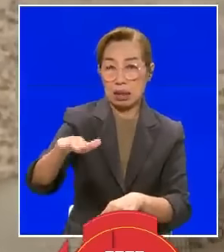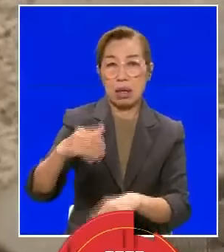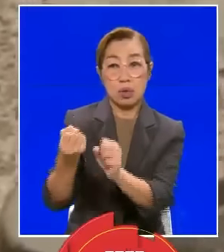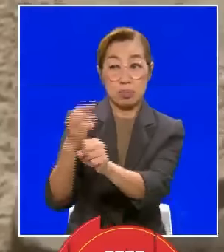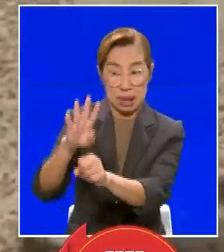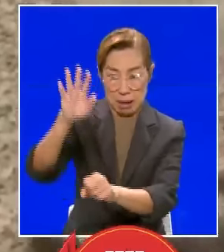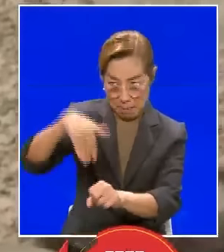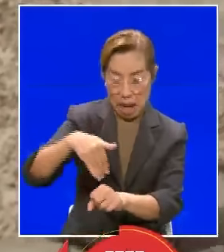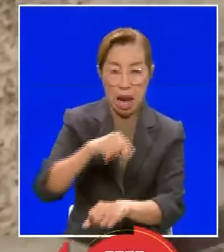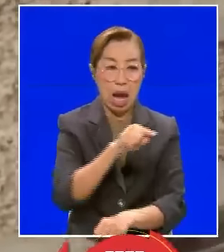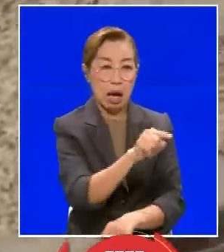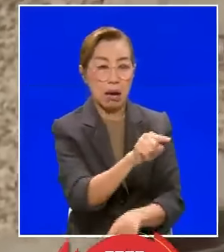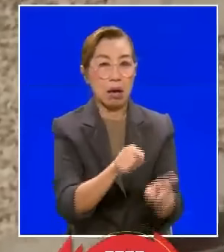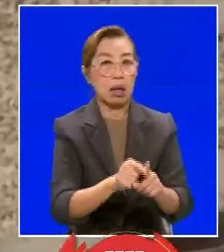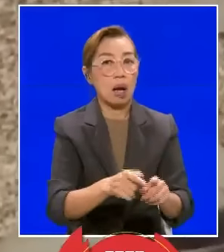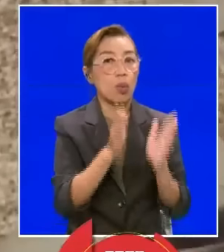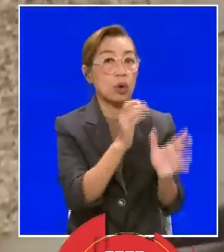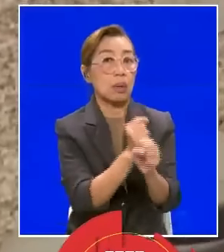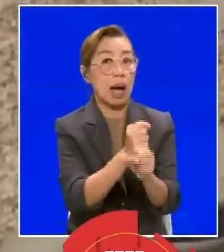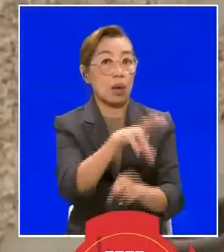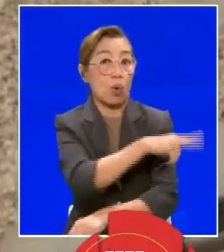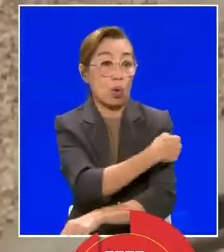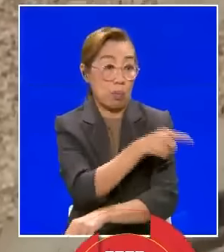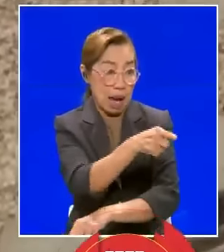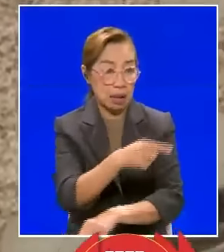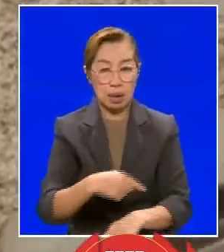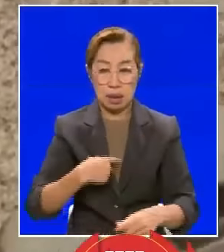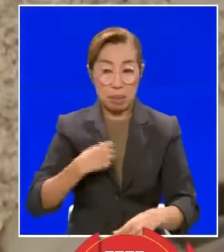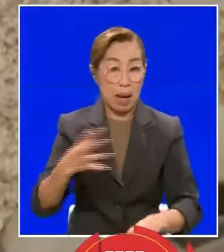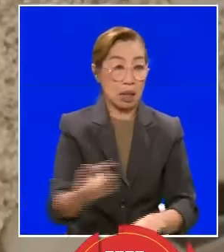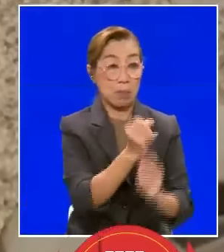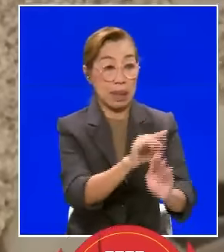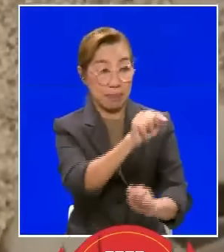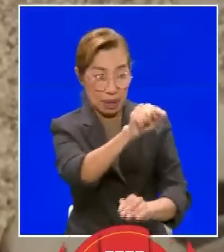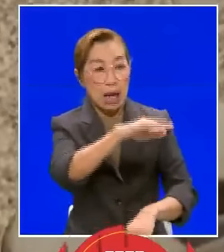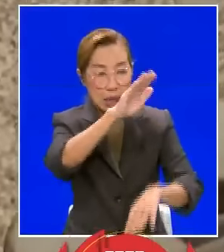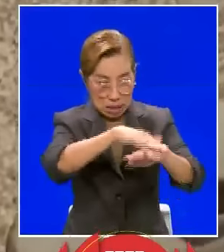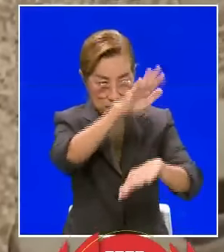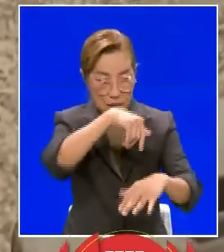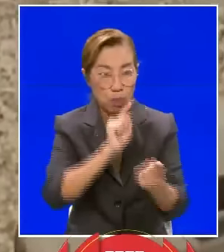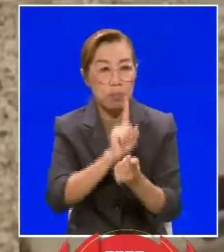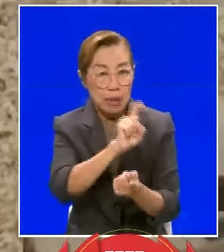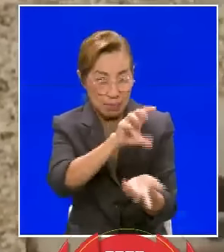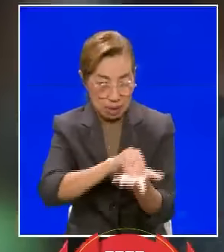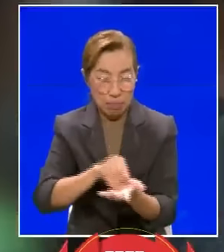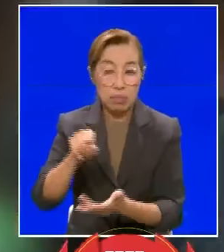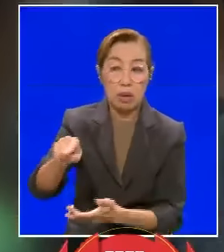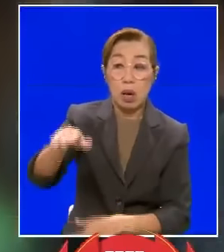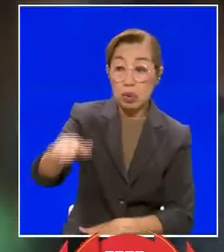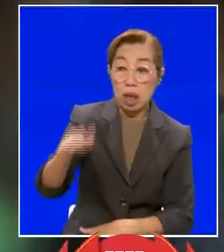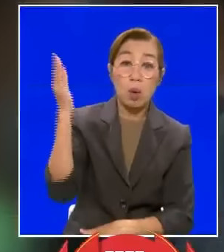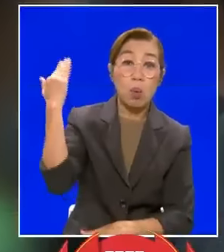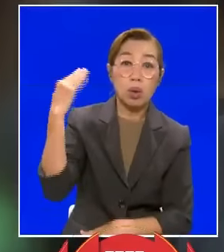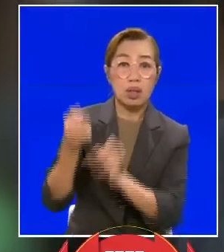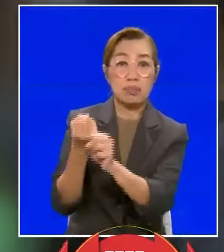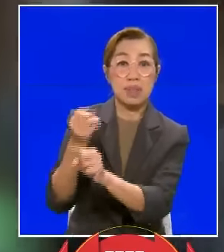าบาลที่เก็บยึดเสื้อผ้าไว้ในคืนเกิดเหตุมาสอบปากคำด้วยนะครับ ส่วนเรื่องที่เด็กให้สัมภาษณ์กับสื่อมวลชน